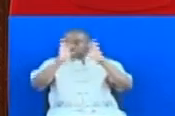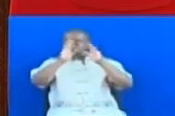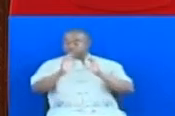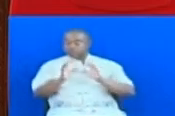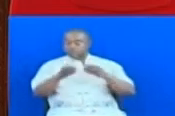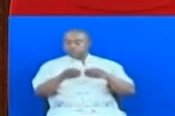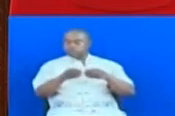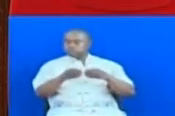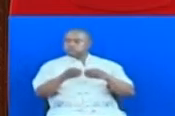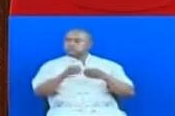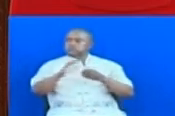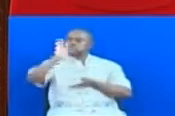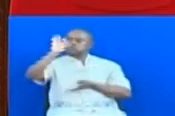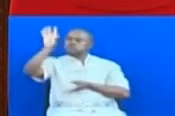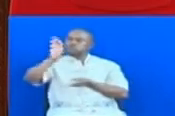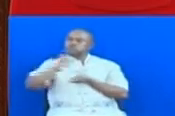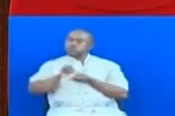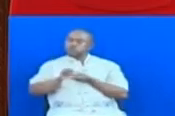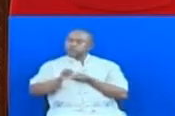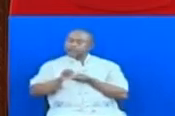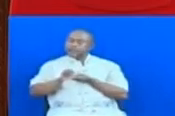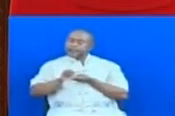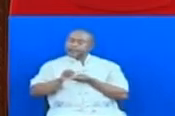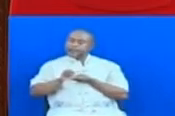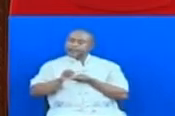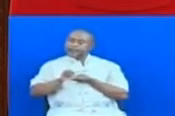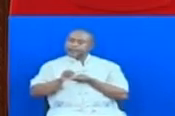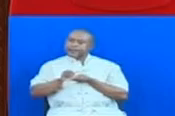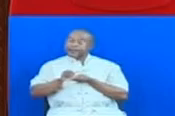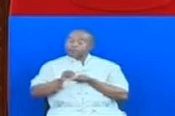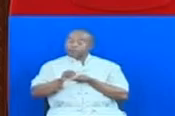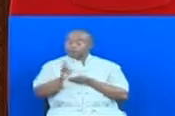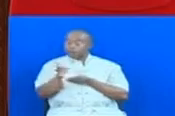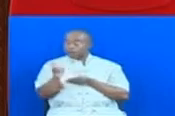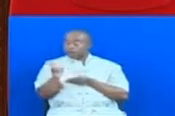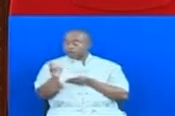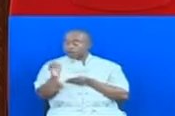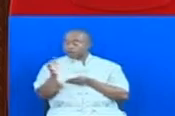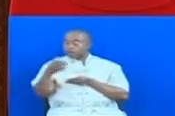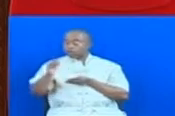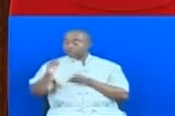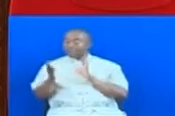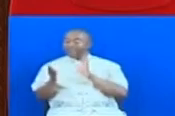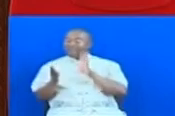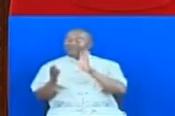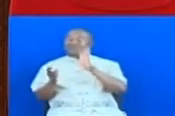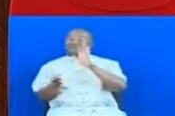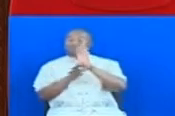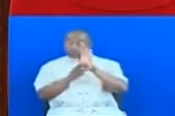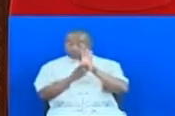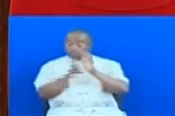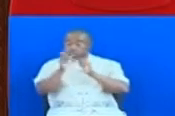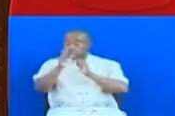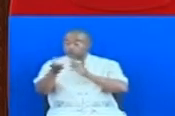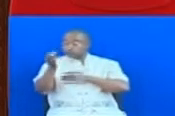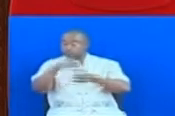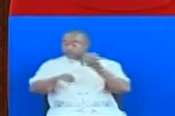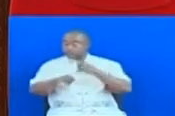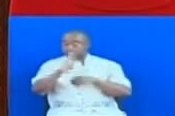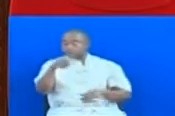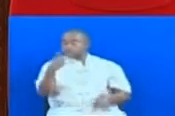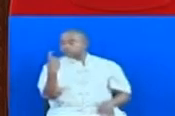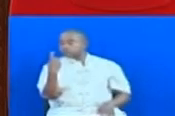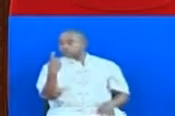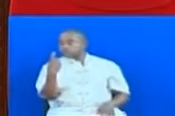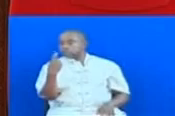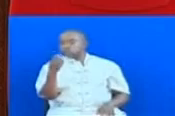jumla ya wachangiaji, ilikuwa na jumla ya hoja nane na wachangiaji 41 wamechangia katika